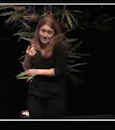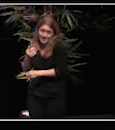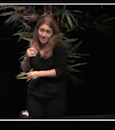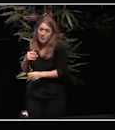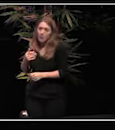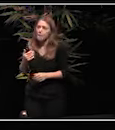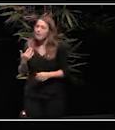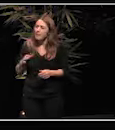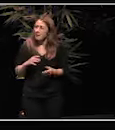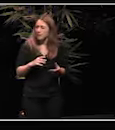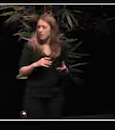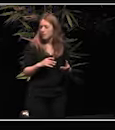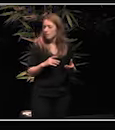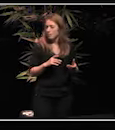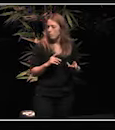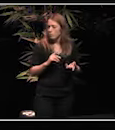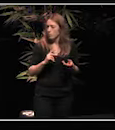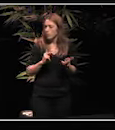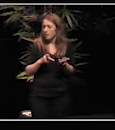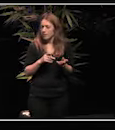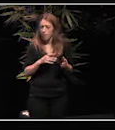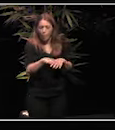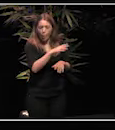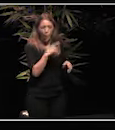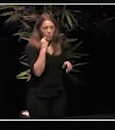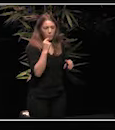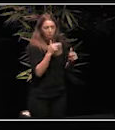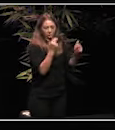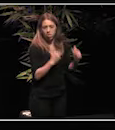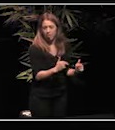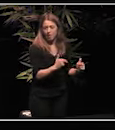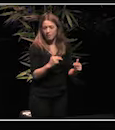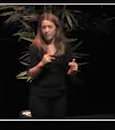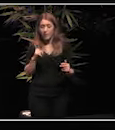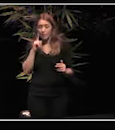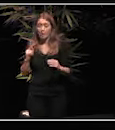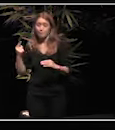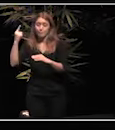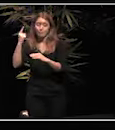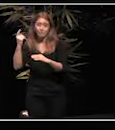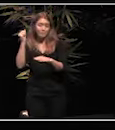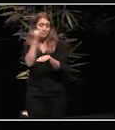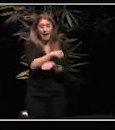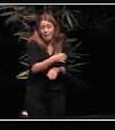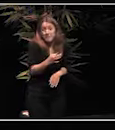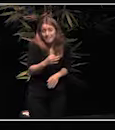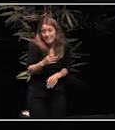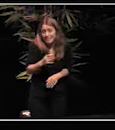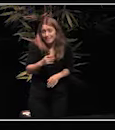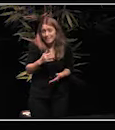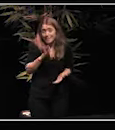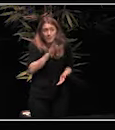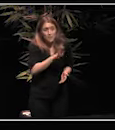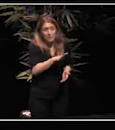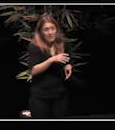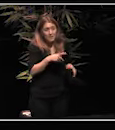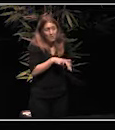les hommes qui étaient au départ n'étaient pas forcément des hommes de très haut niveau. Mais ça ne veut pas dire, non, mais c'est la vérité, c'est juste la vérité.